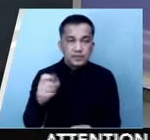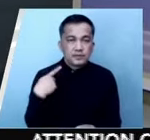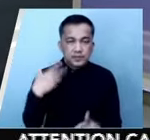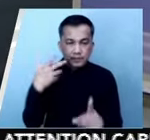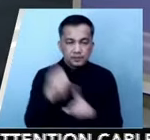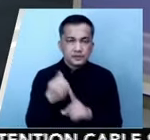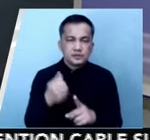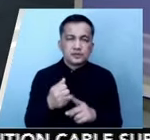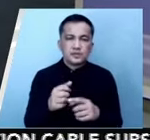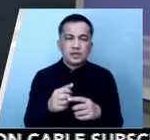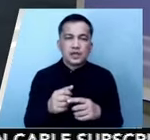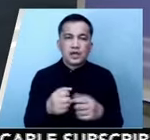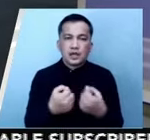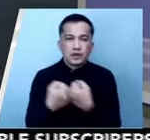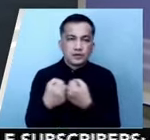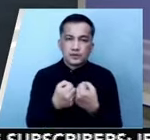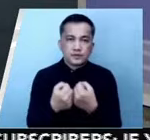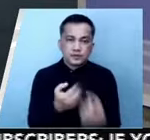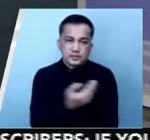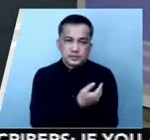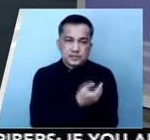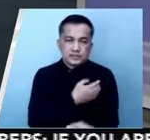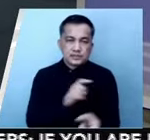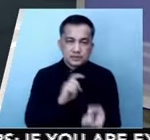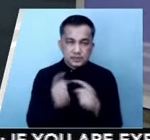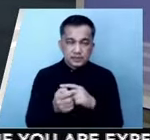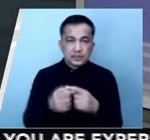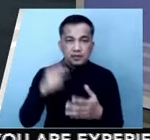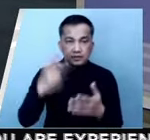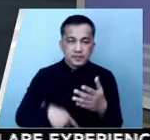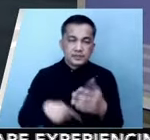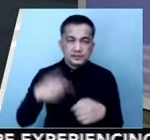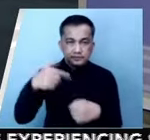Gaza Strip sa paggalaw sa presyo ng petrolyo.